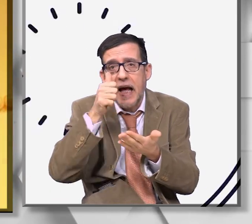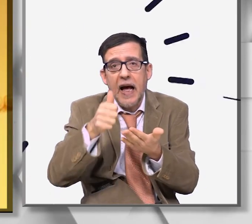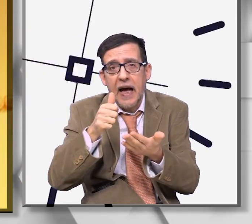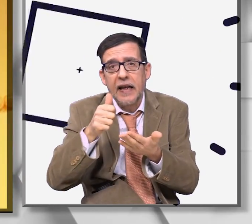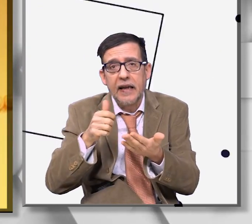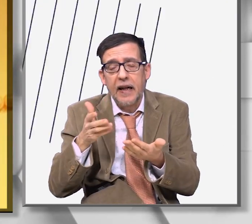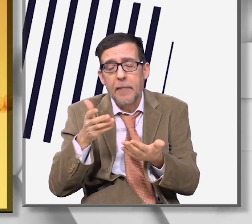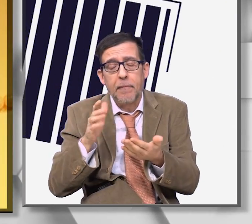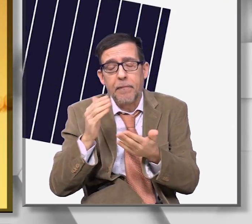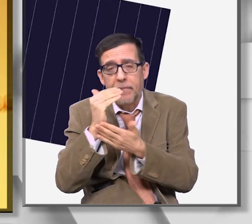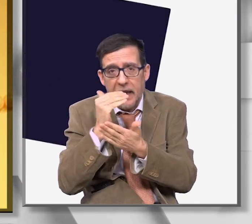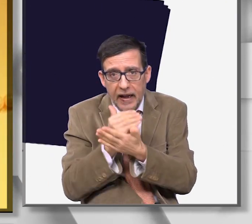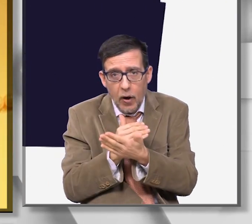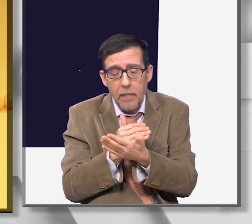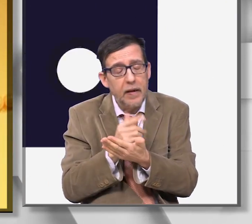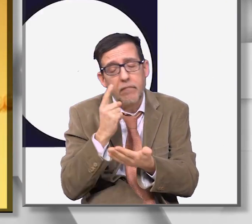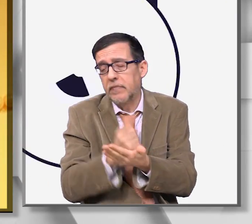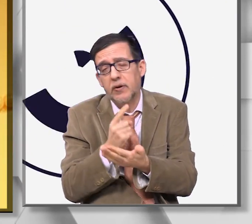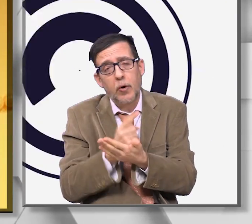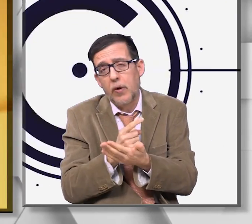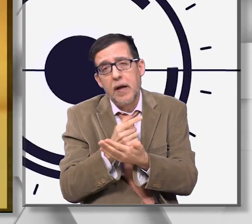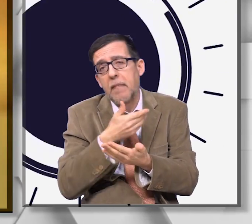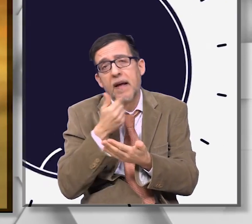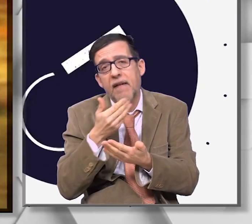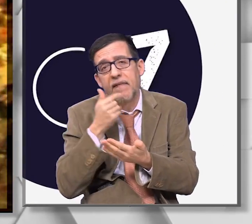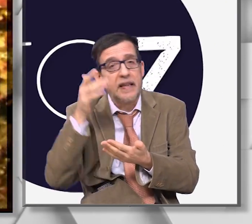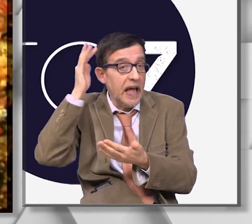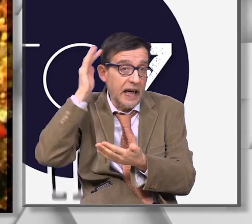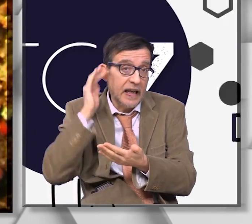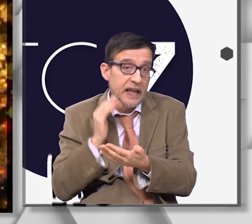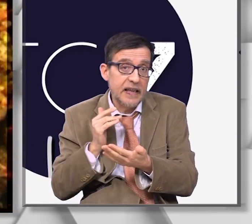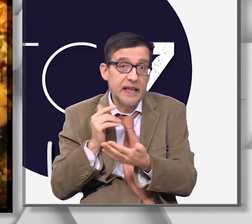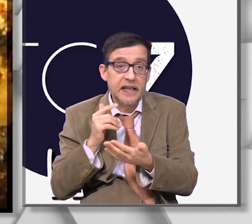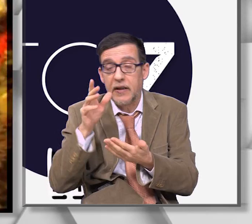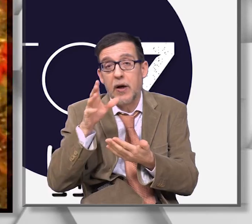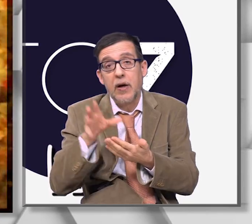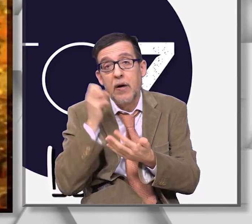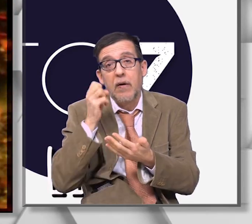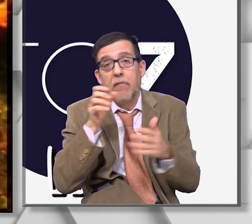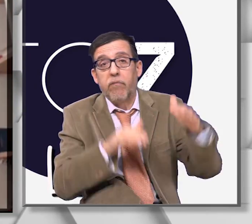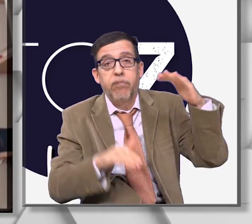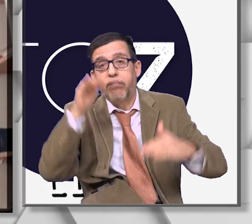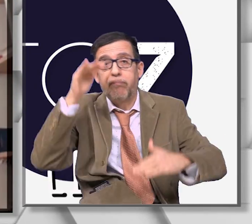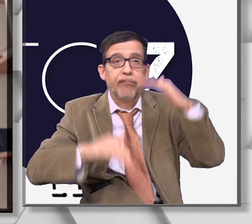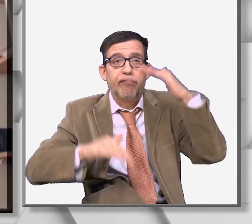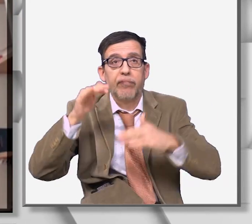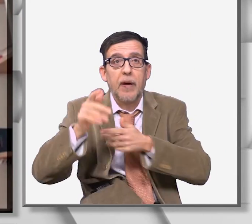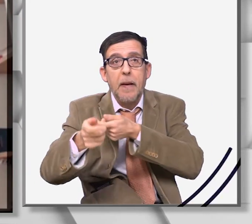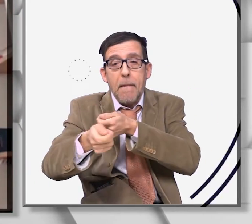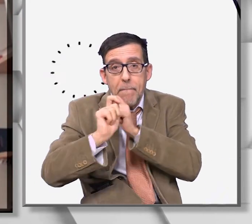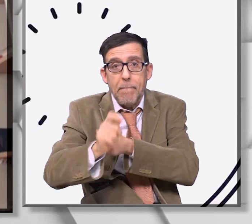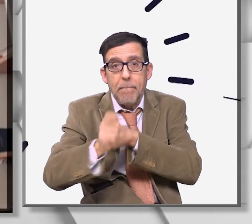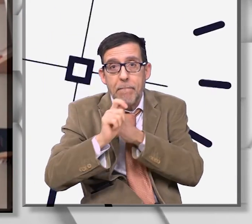una regolamentazione è necessaria per scongiurare il rischio di andare incontro a un calendario di prelievo ballerino la pesca del corallo in sardegna